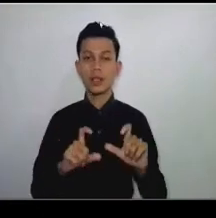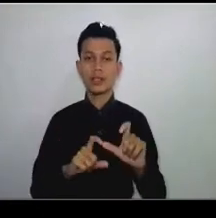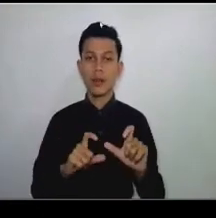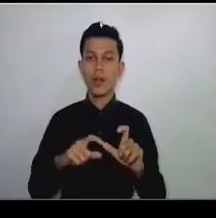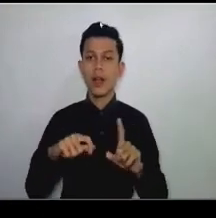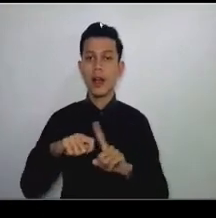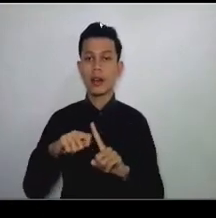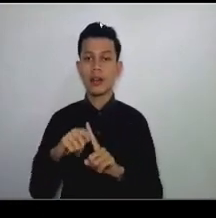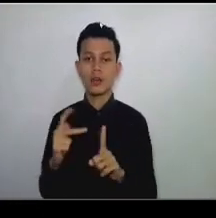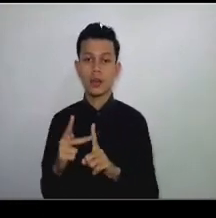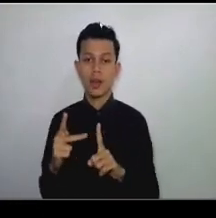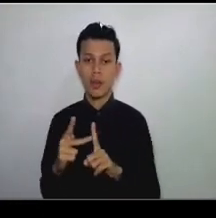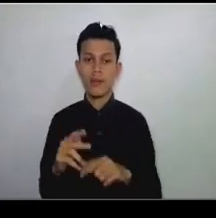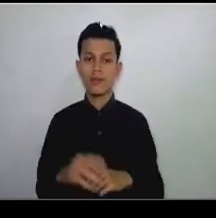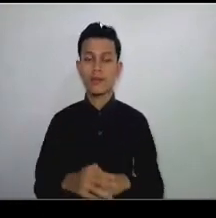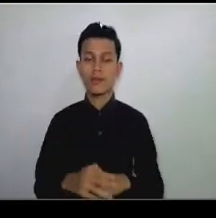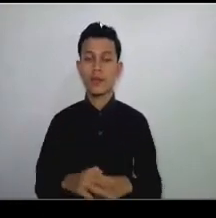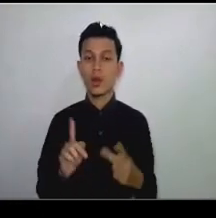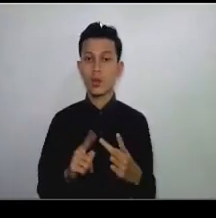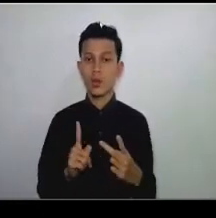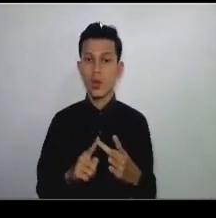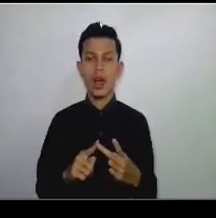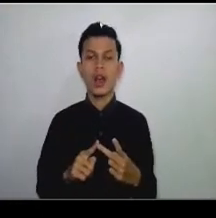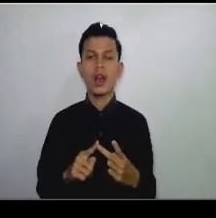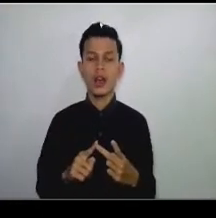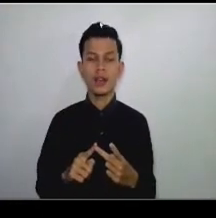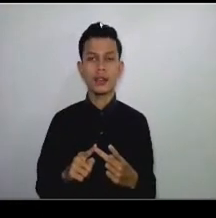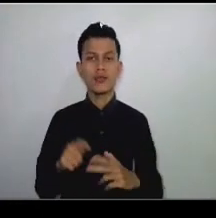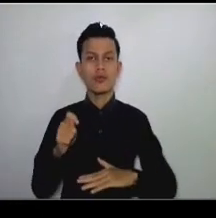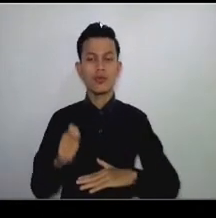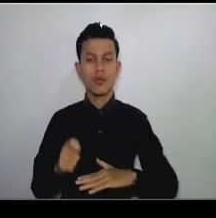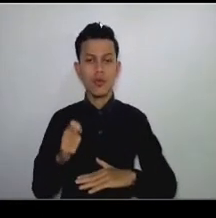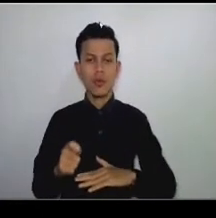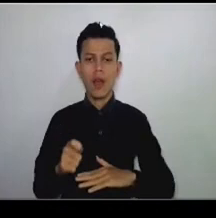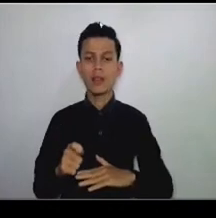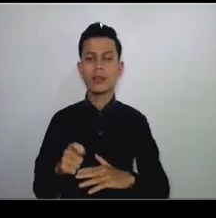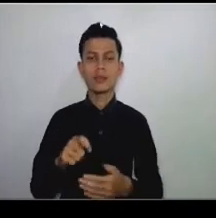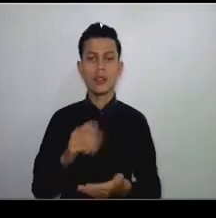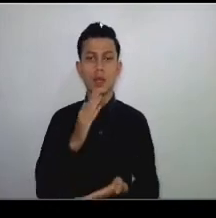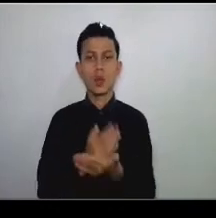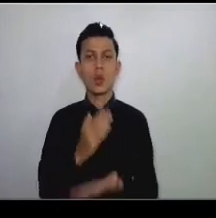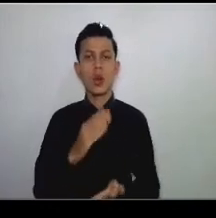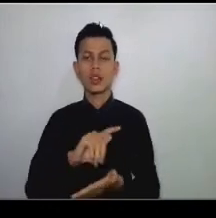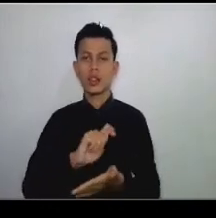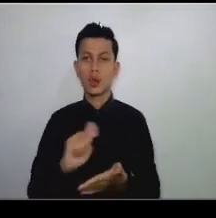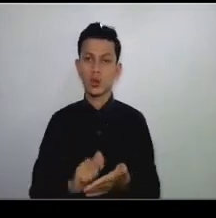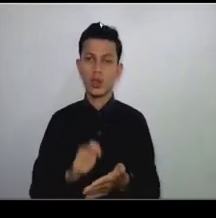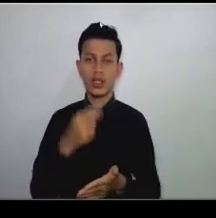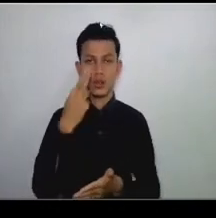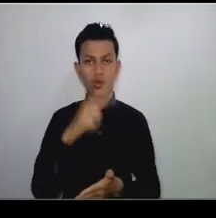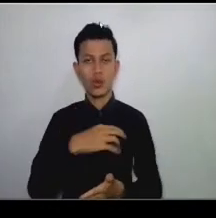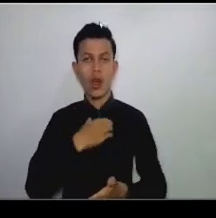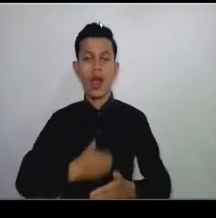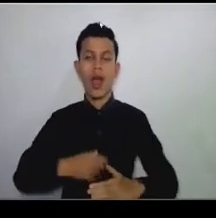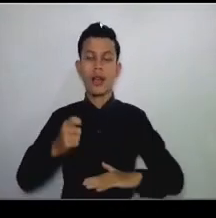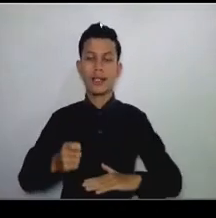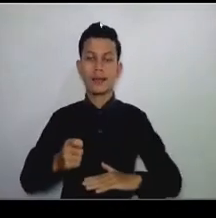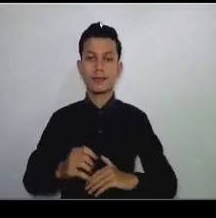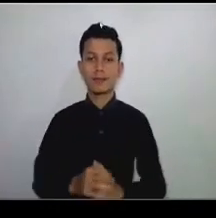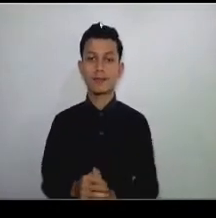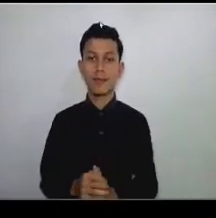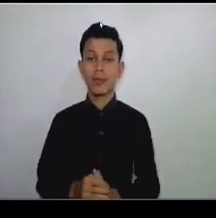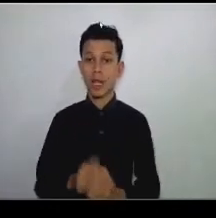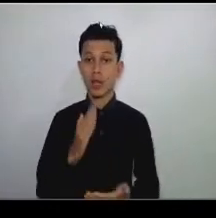Utama dua menjatuhkan sanksi berupa teguran tertulis kepada hakim terlapor demikian